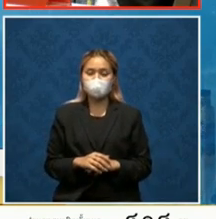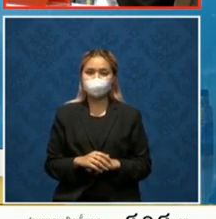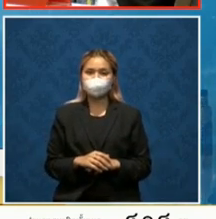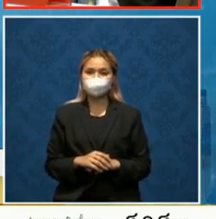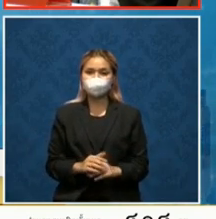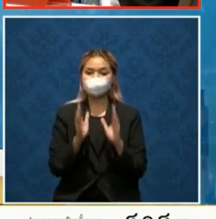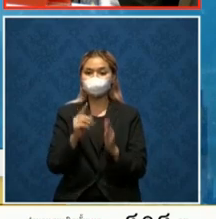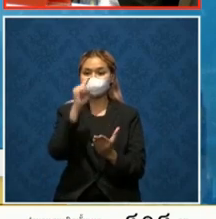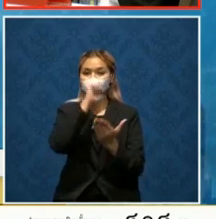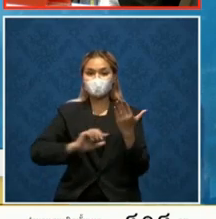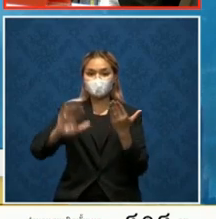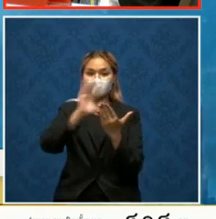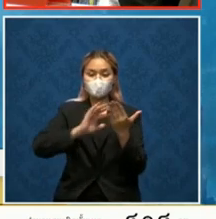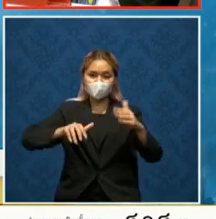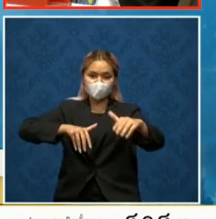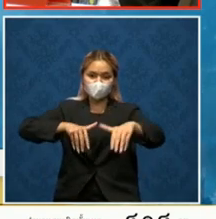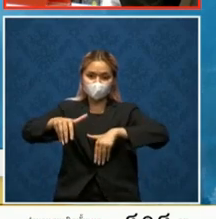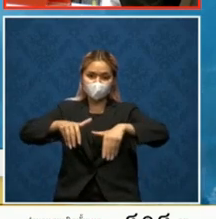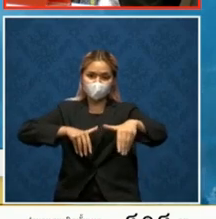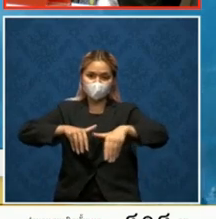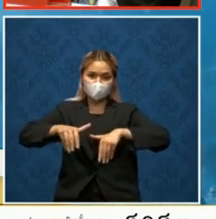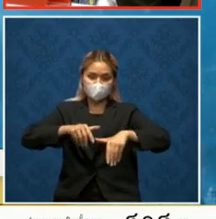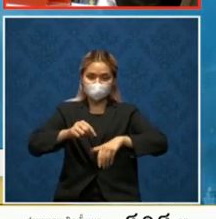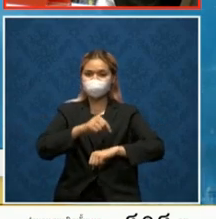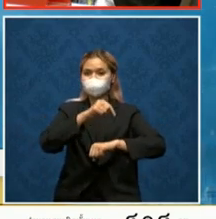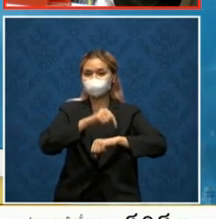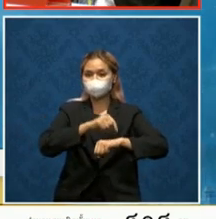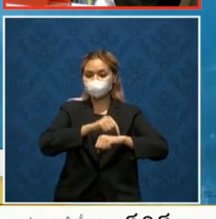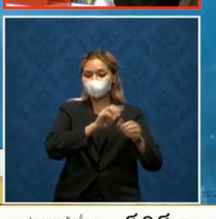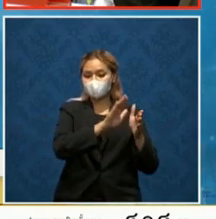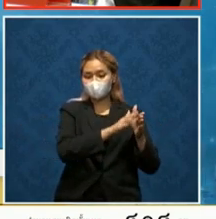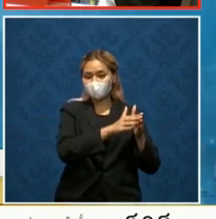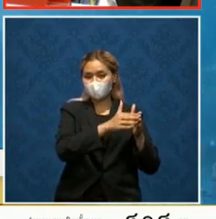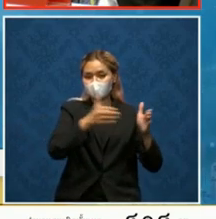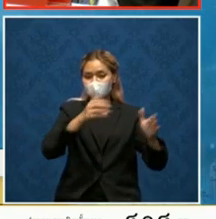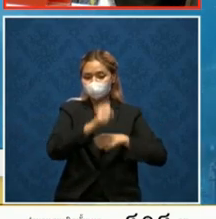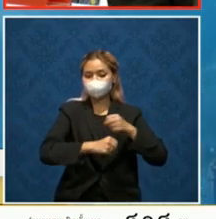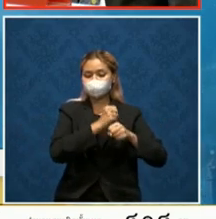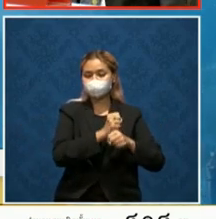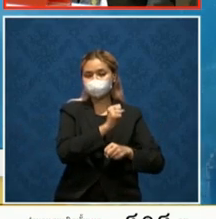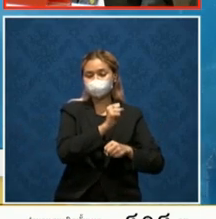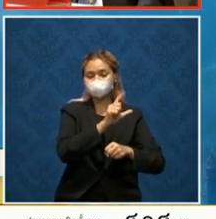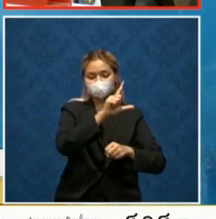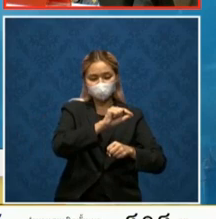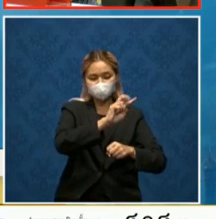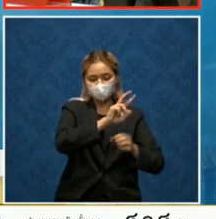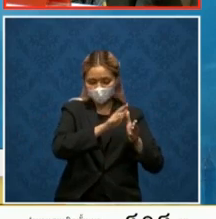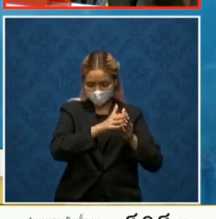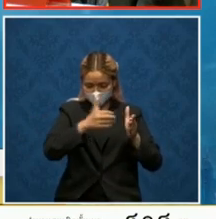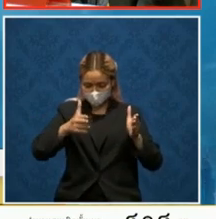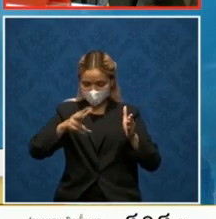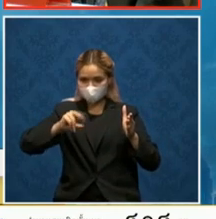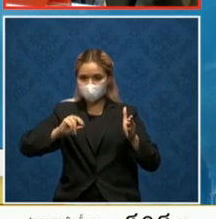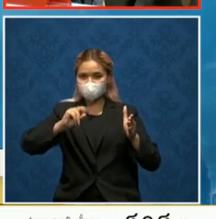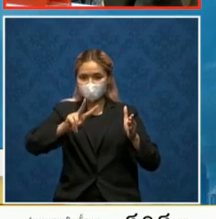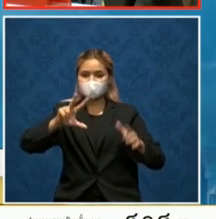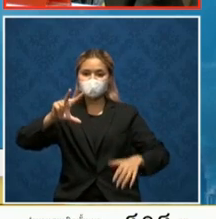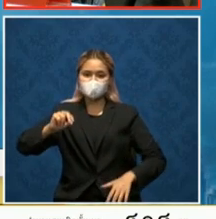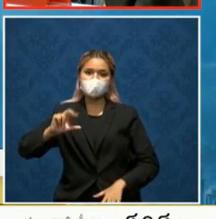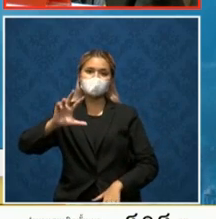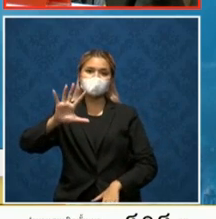ได้รับก็คือช่วงเวลาในปี 2522ถึง 25312535